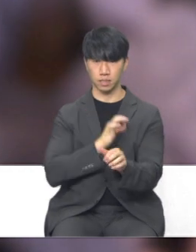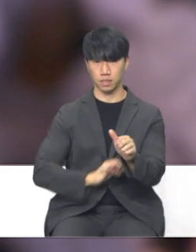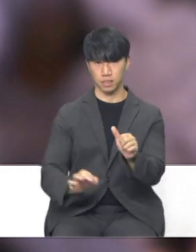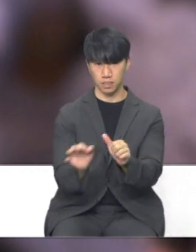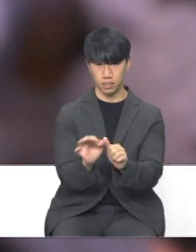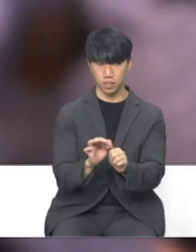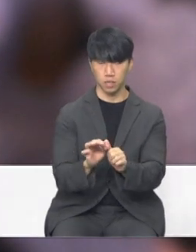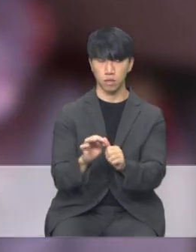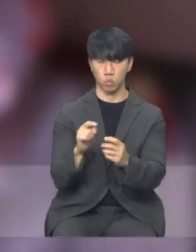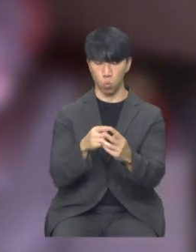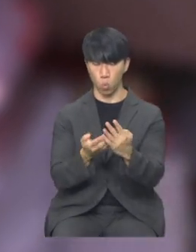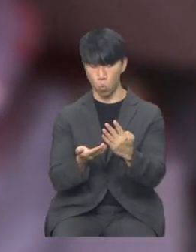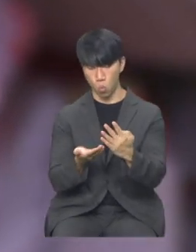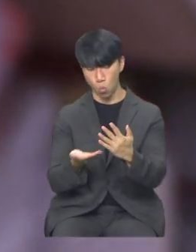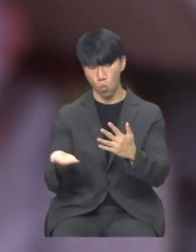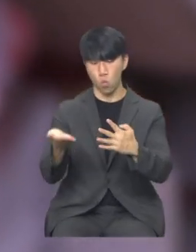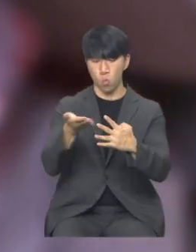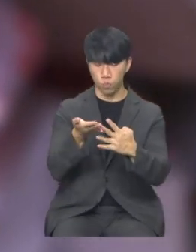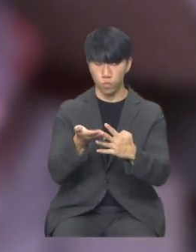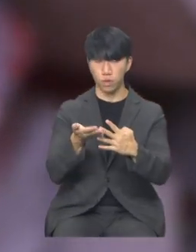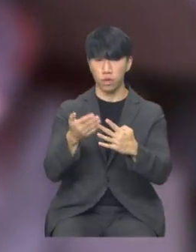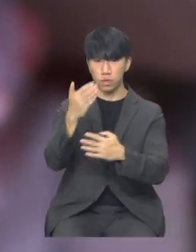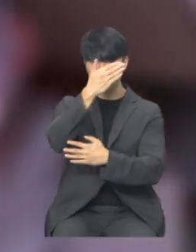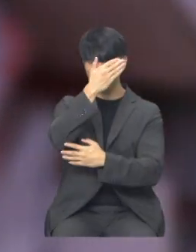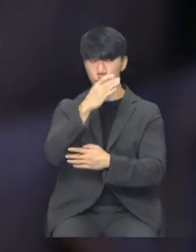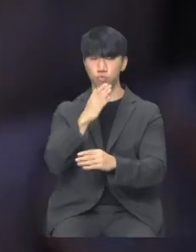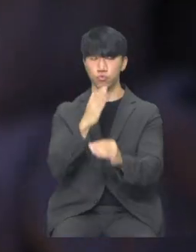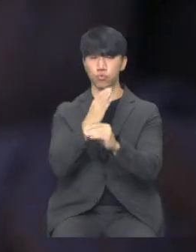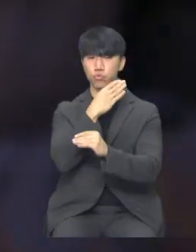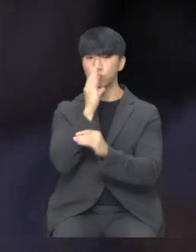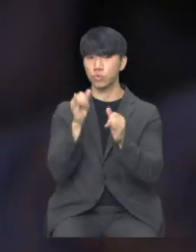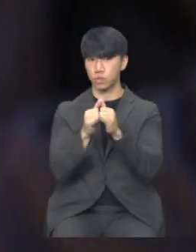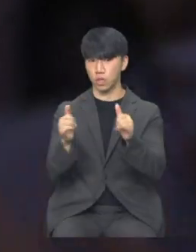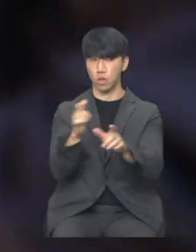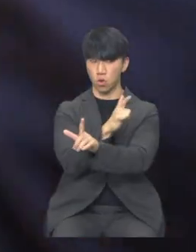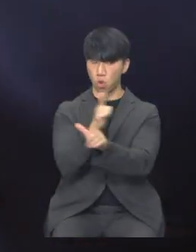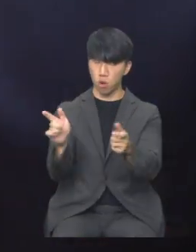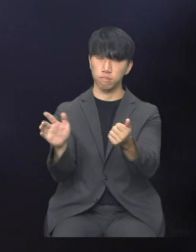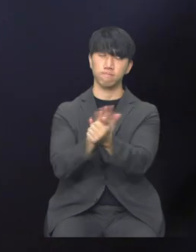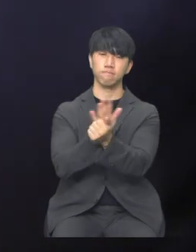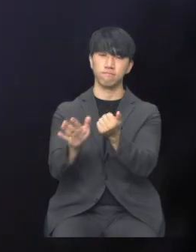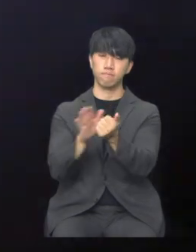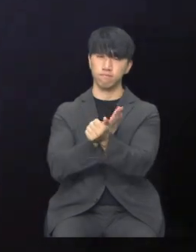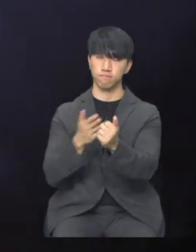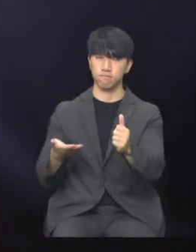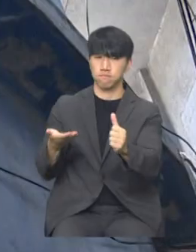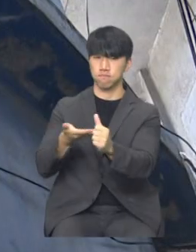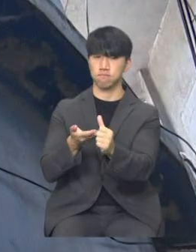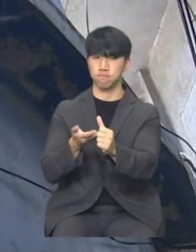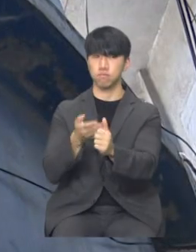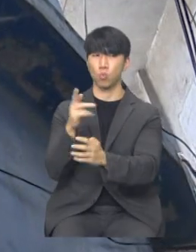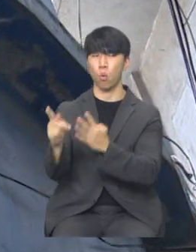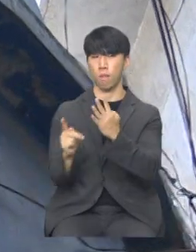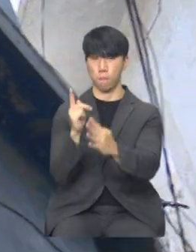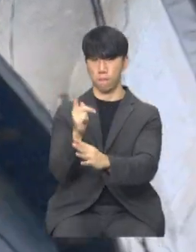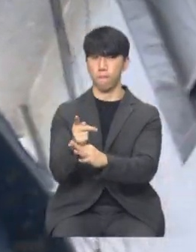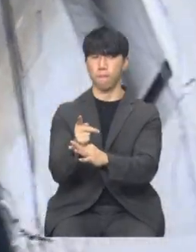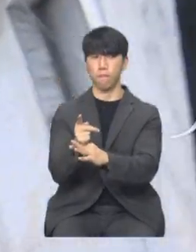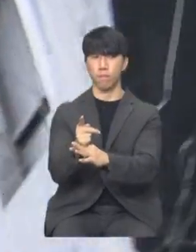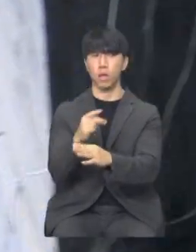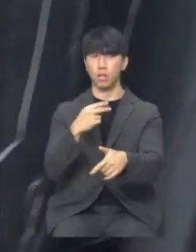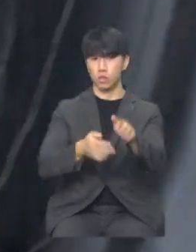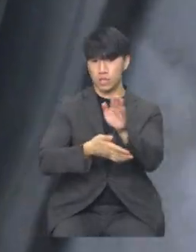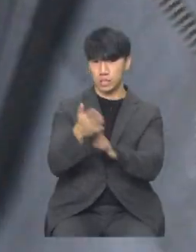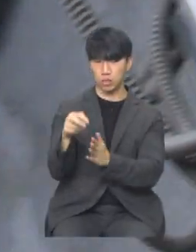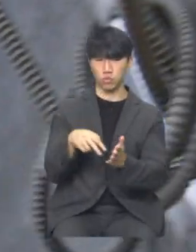기초생활수급자나 차상위 계층인 중장년층 남성에게 다양한 돌봄 서비스를 제공하는 사업입니다. 인천시는